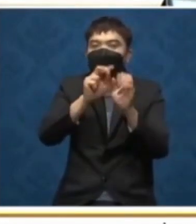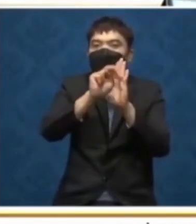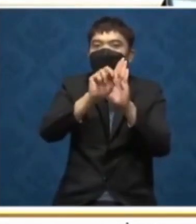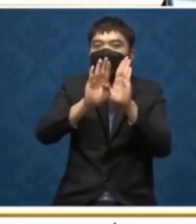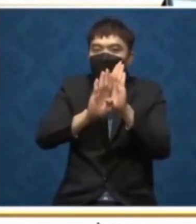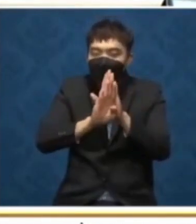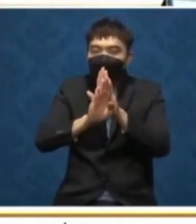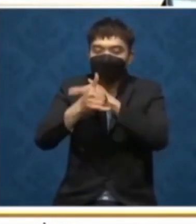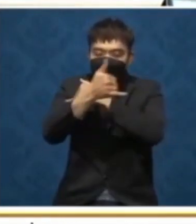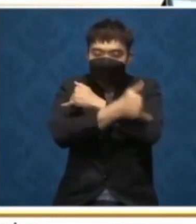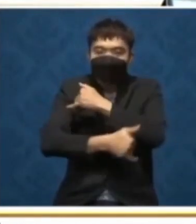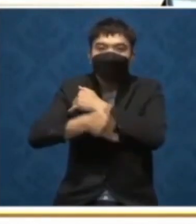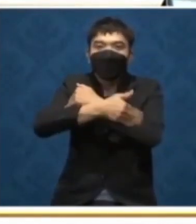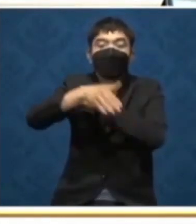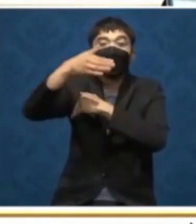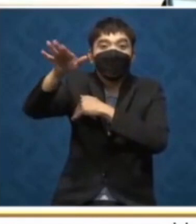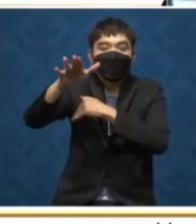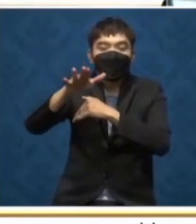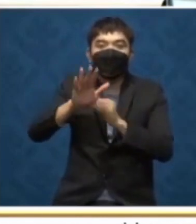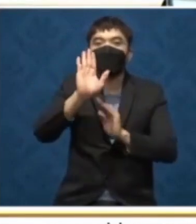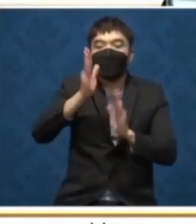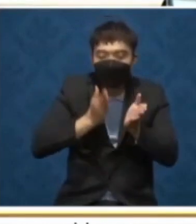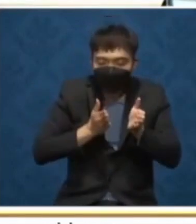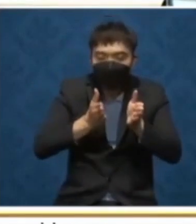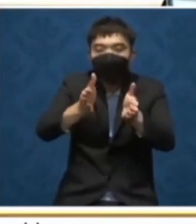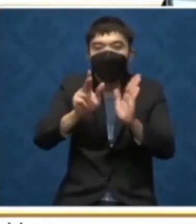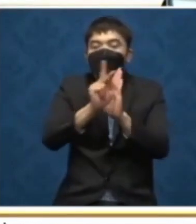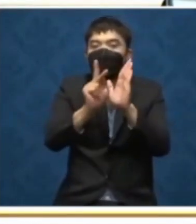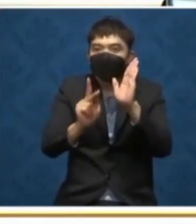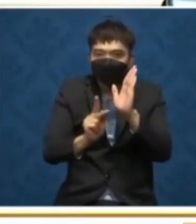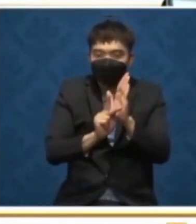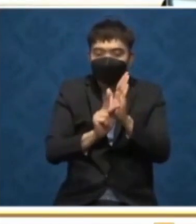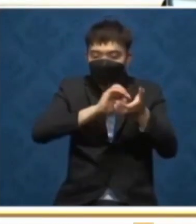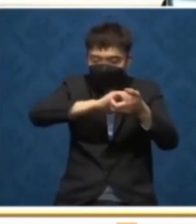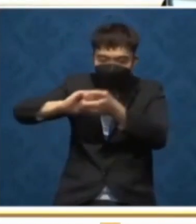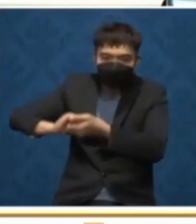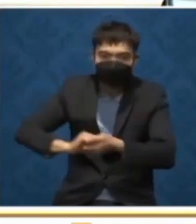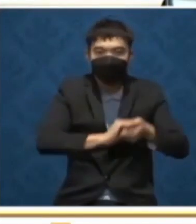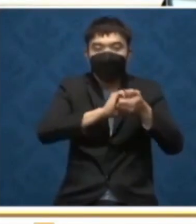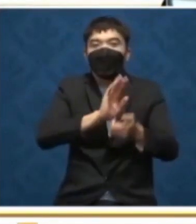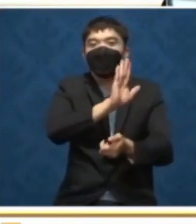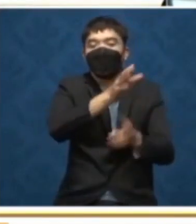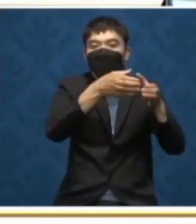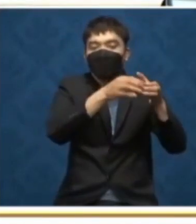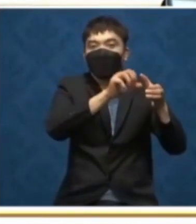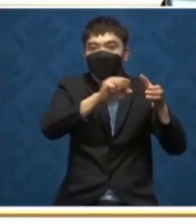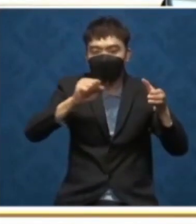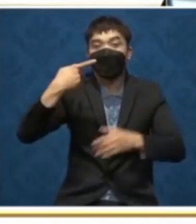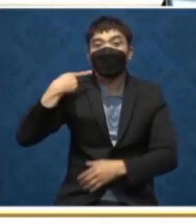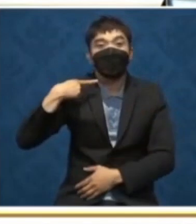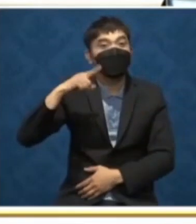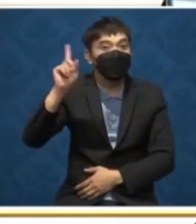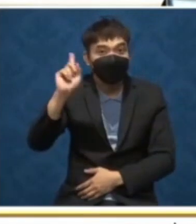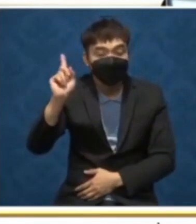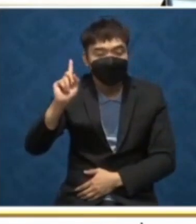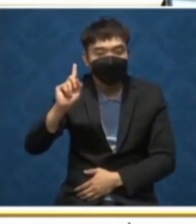ฝ่ายนิติบัญญัติโดยมุ่งเน้นความร่วมมือในงานของระบบรัฐสภาเพื่อประโยชน์ใน